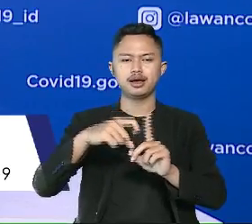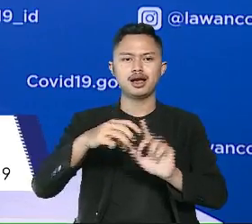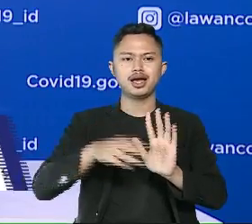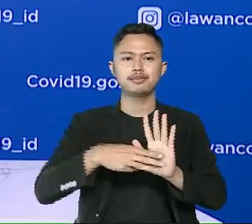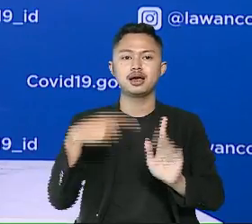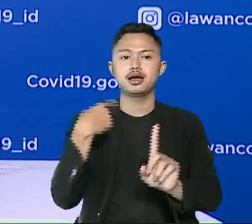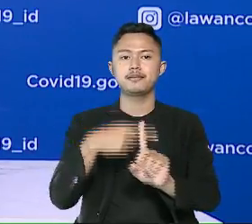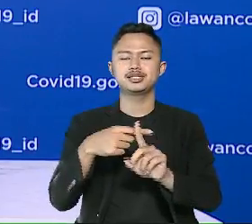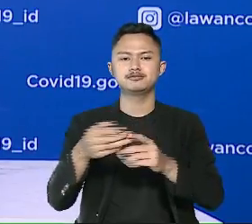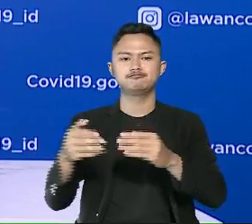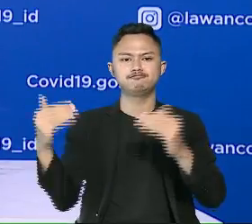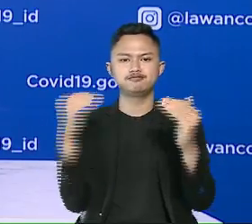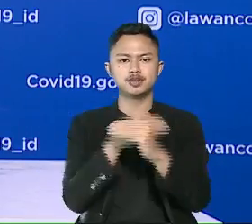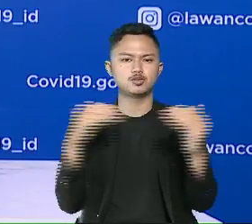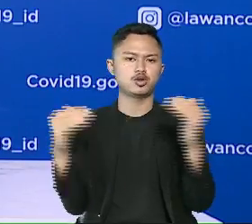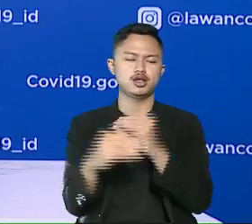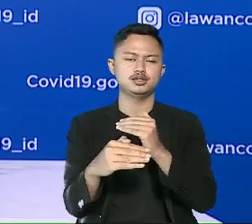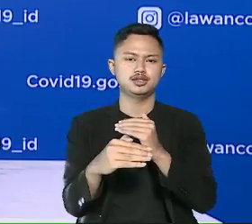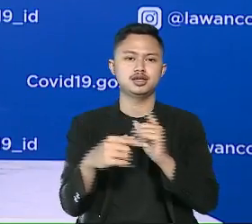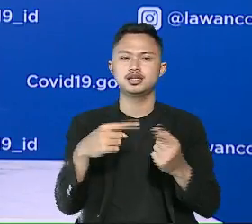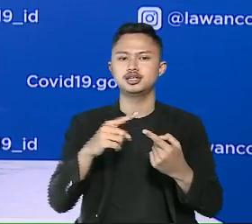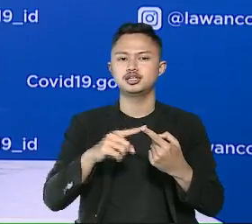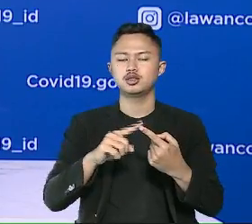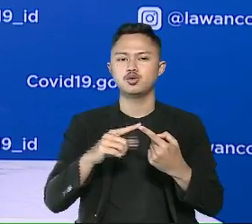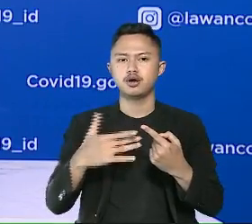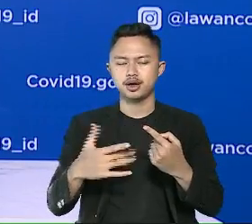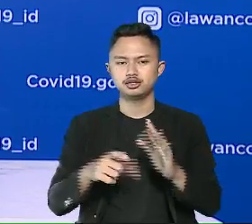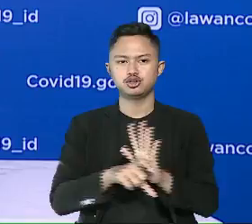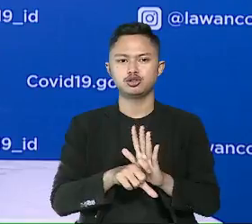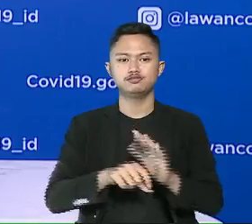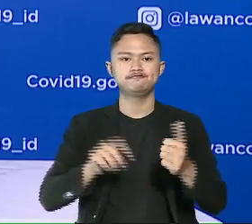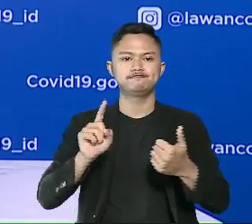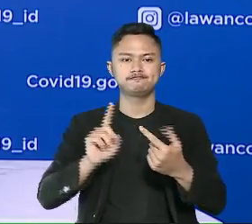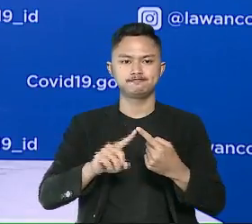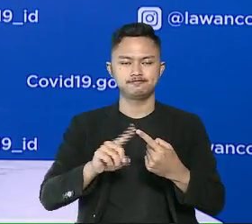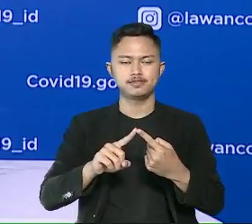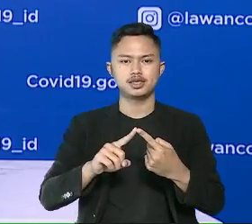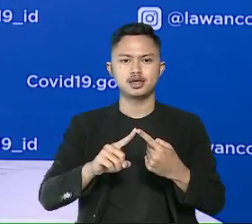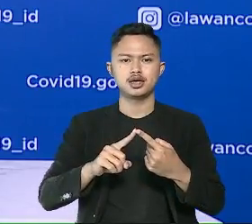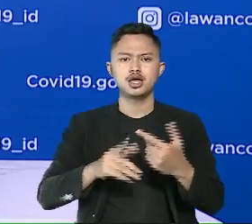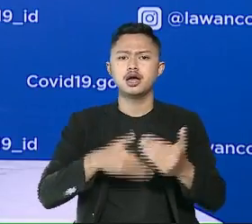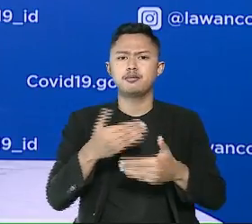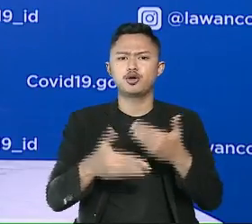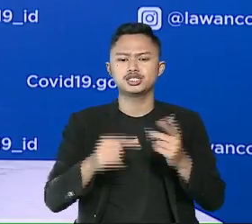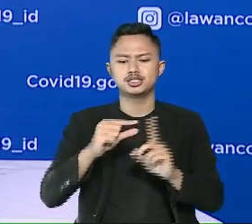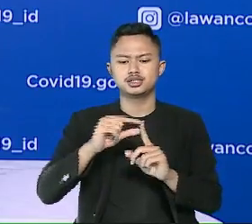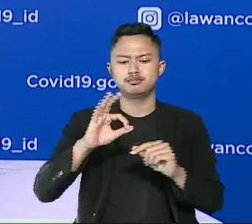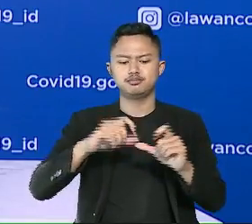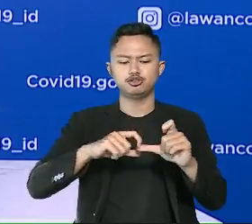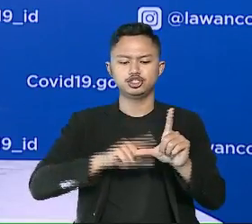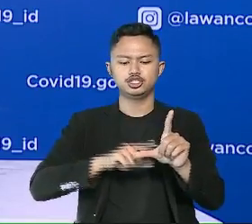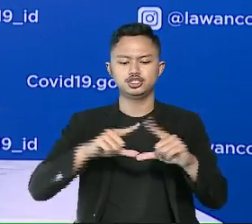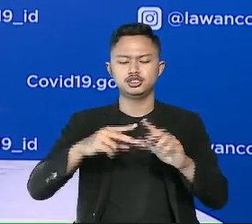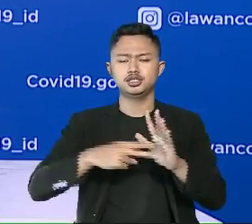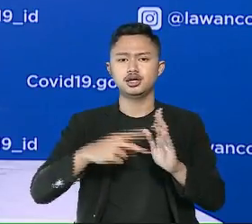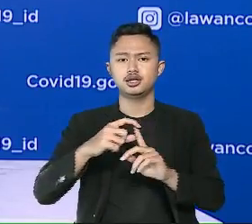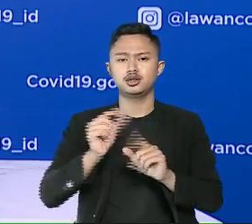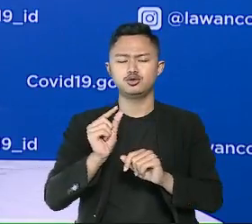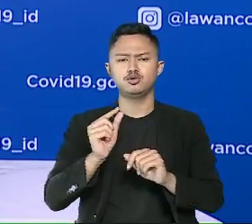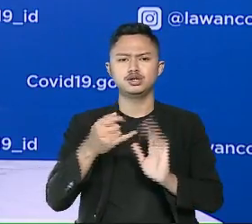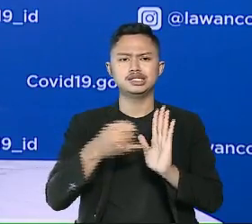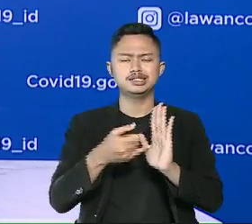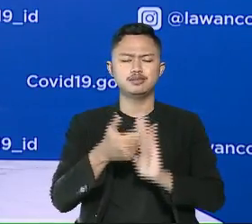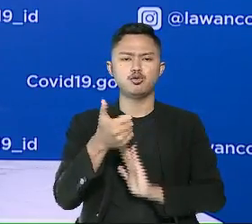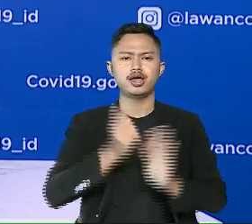beserta mobilitasnya. Di antaranya yang pertama, kegiatan operasional Posyandu dapat dilakukan dengan